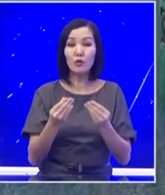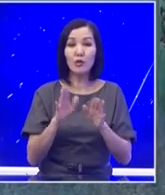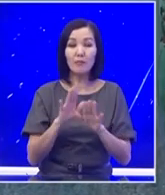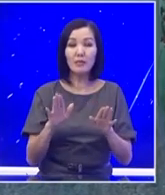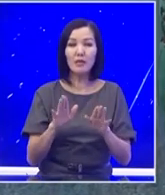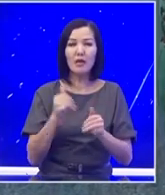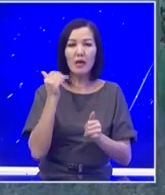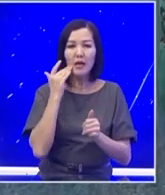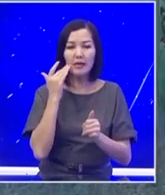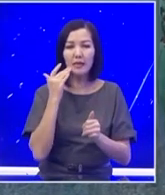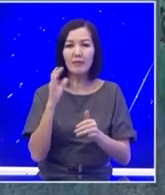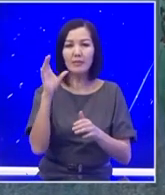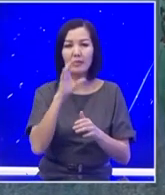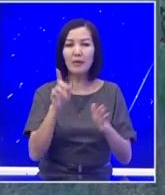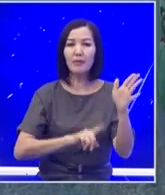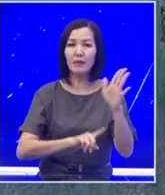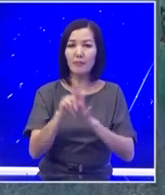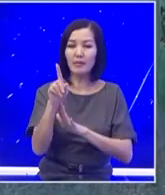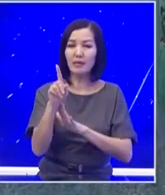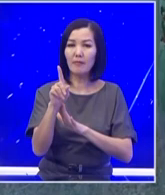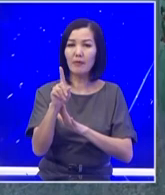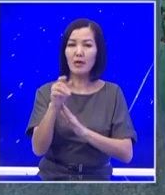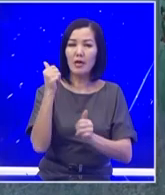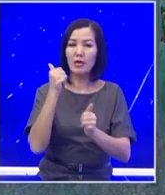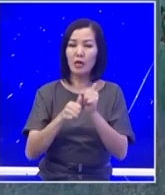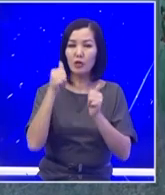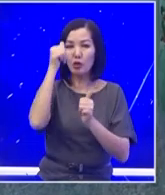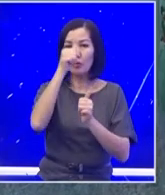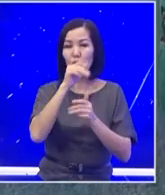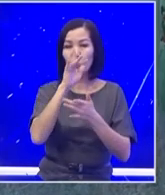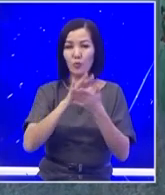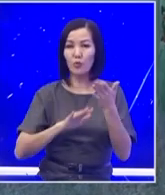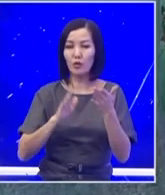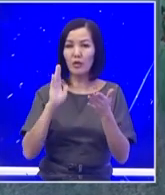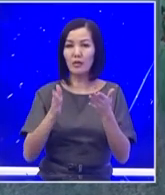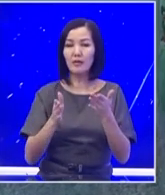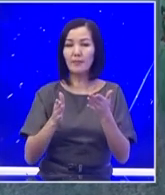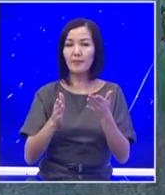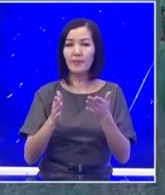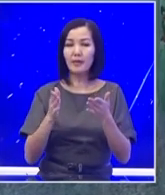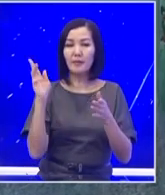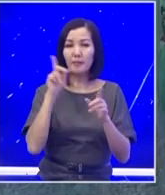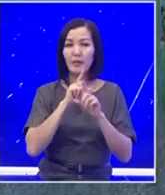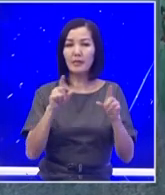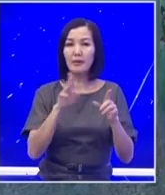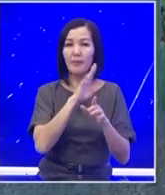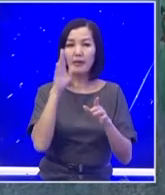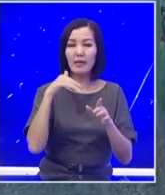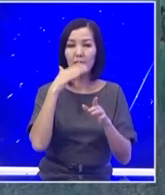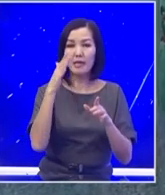бізде 42 айынан бастап жыл бойы өтетін жоба. Бұған біздің мектебіміздің